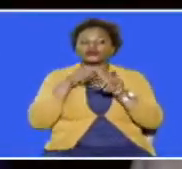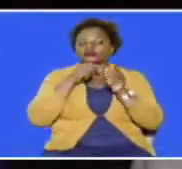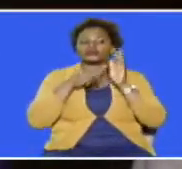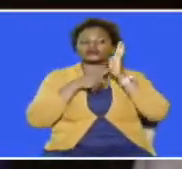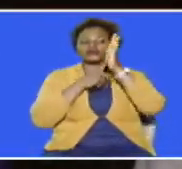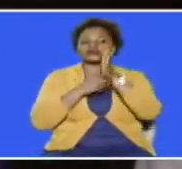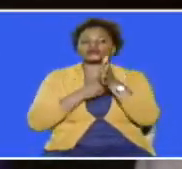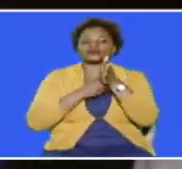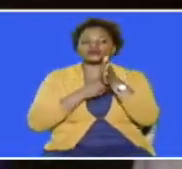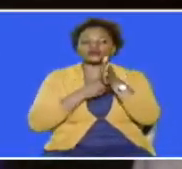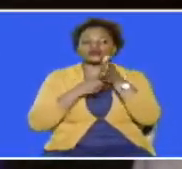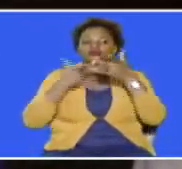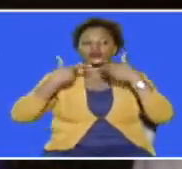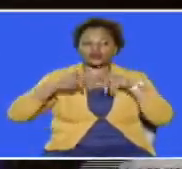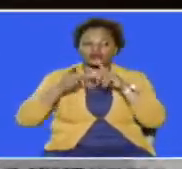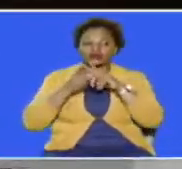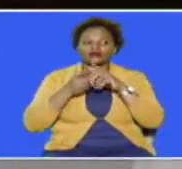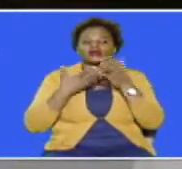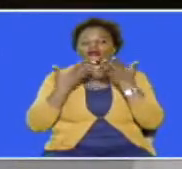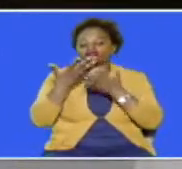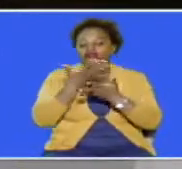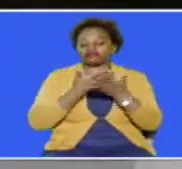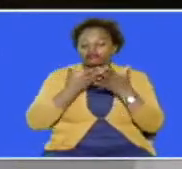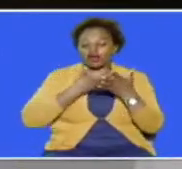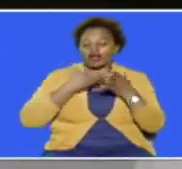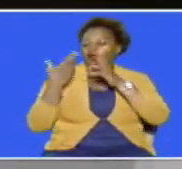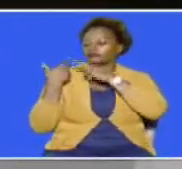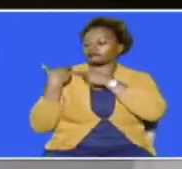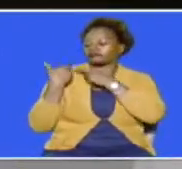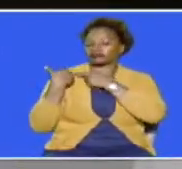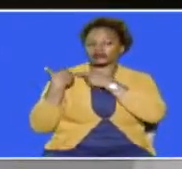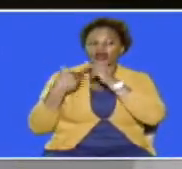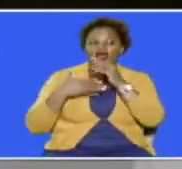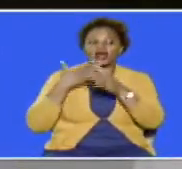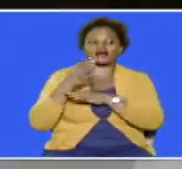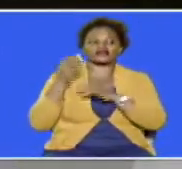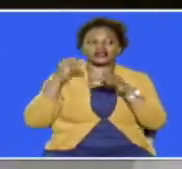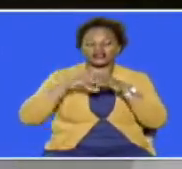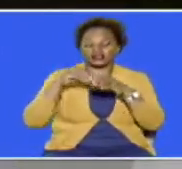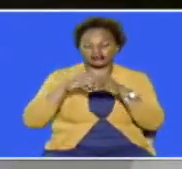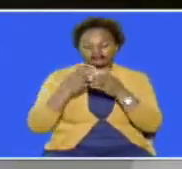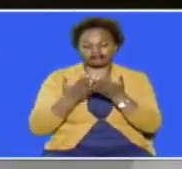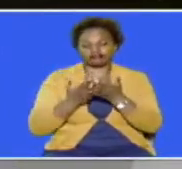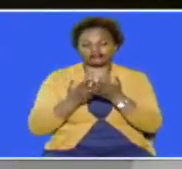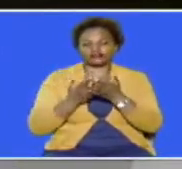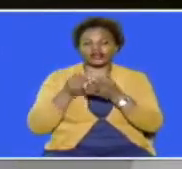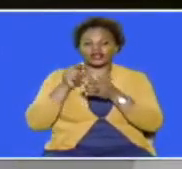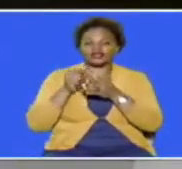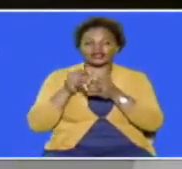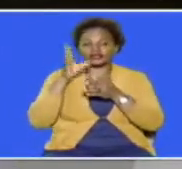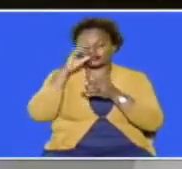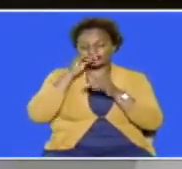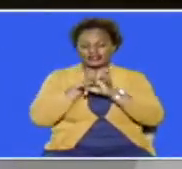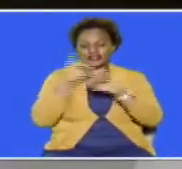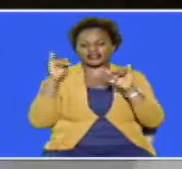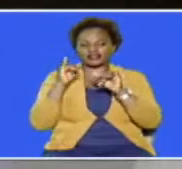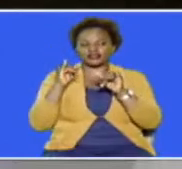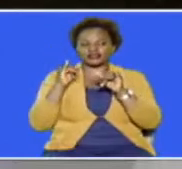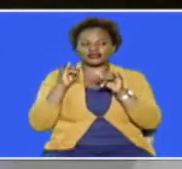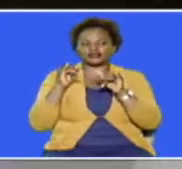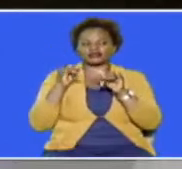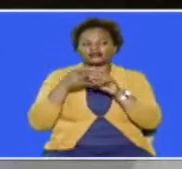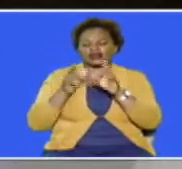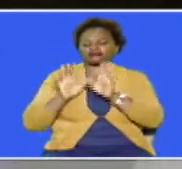shown or even allowed to discuss what our roles will be after the elections. This lack of clarity plus